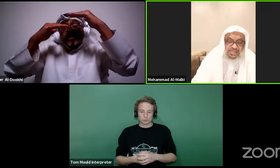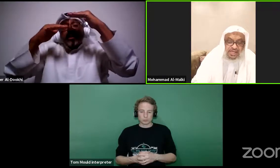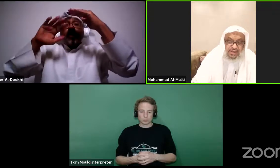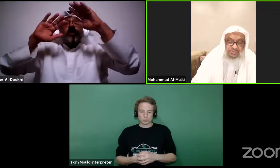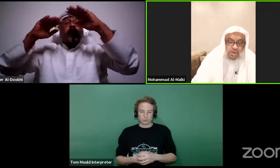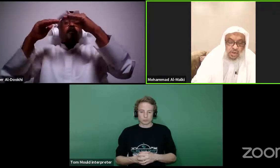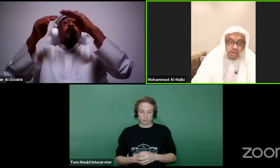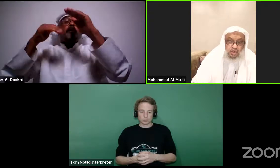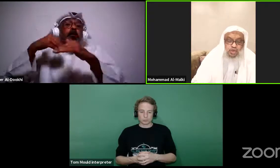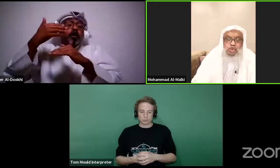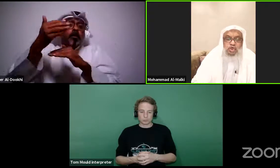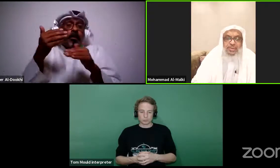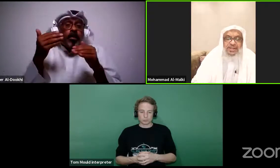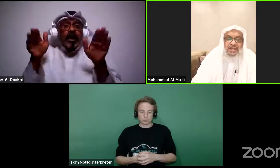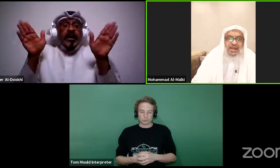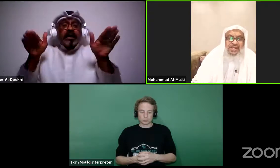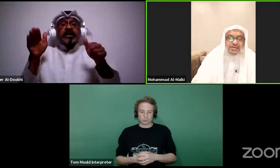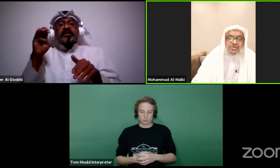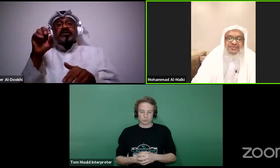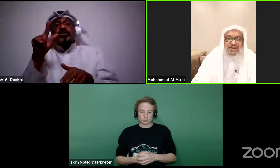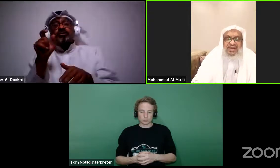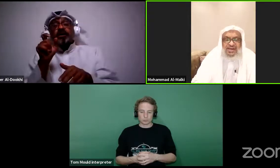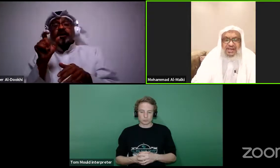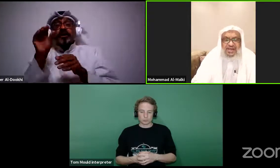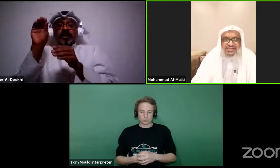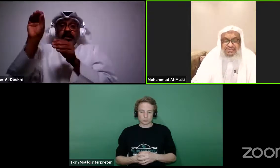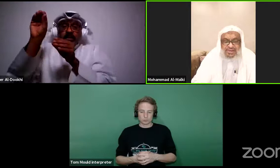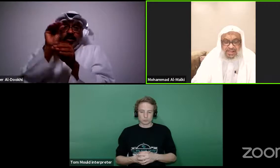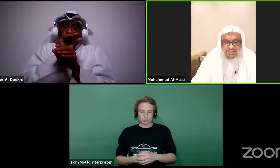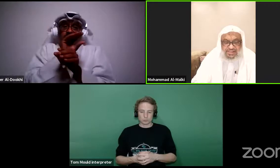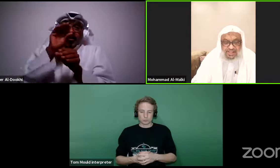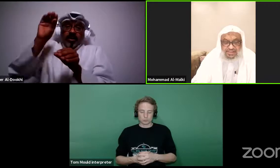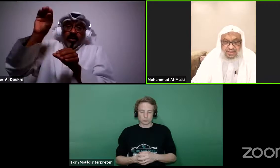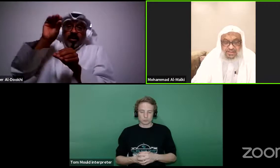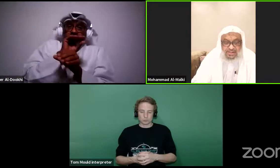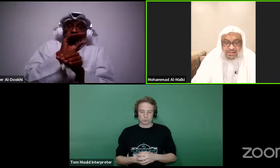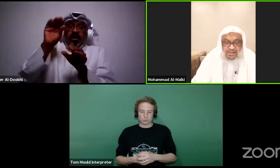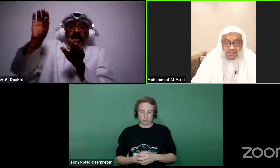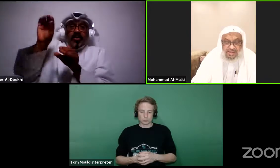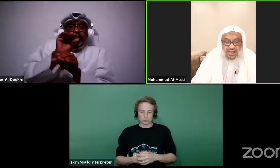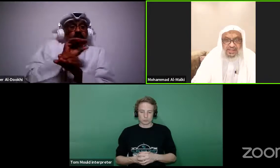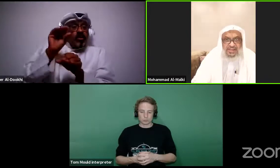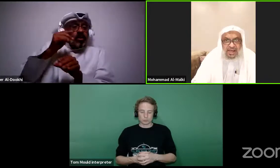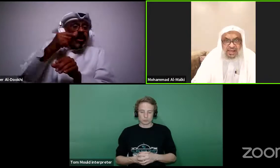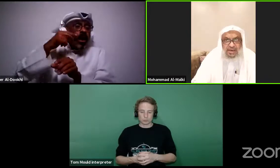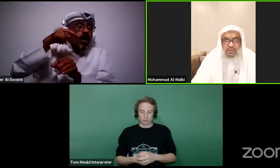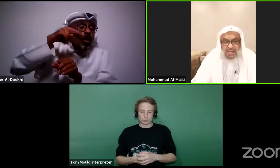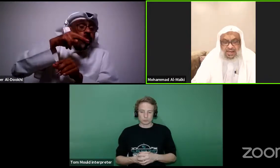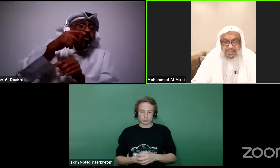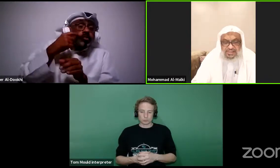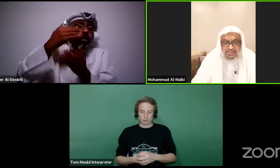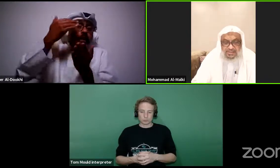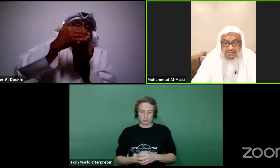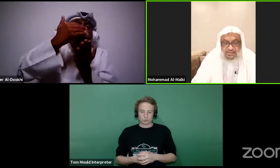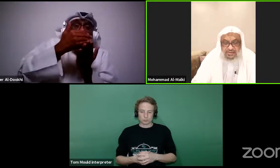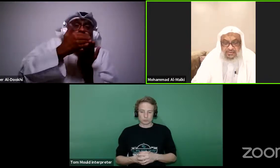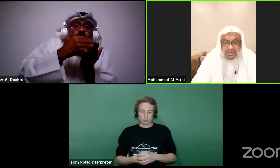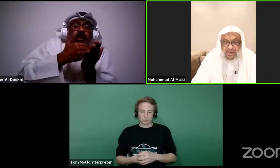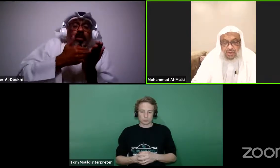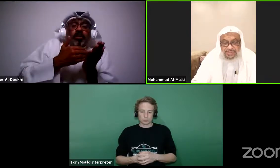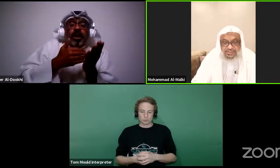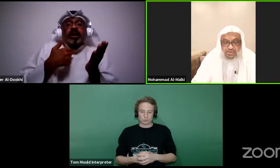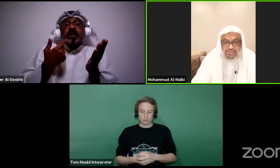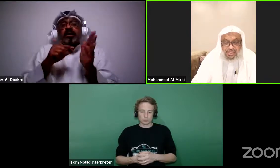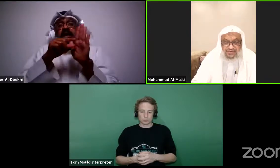عليه السلام نجوما، أي مفرقا حسب الأحداث، يعني الآية والآيتين